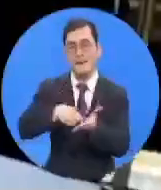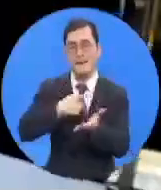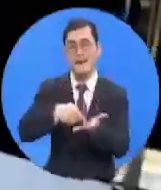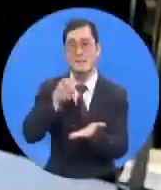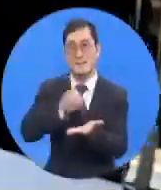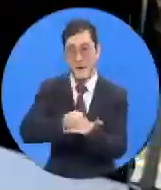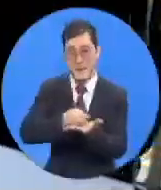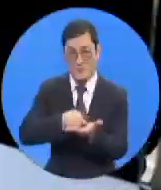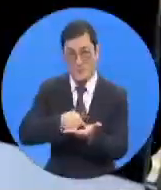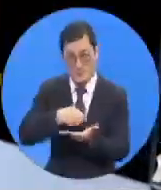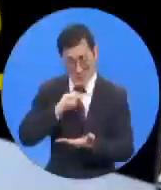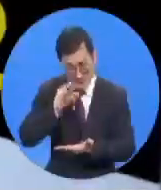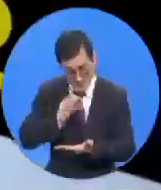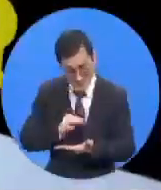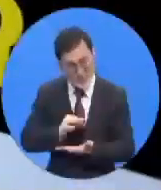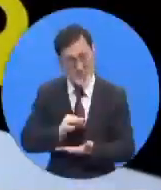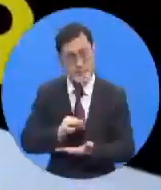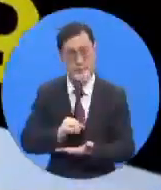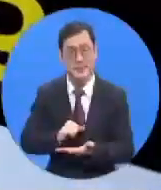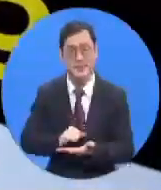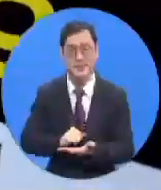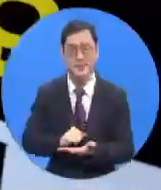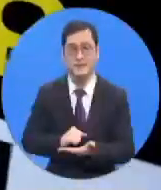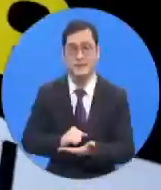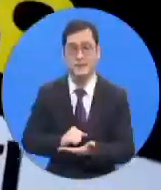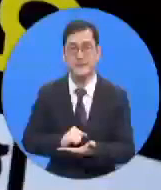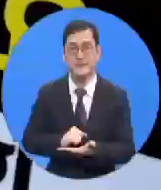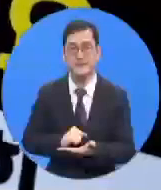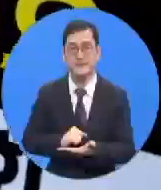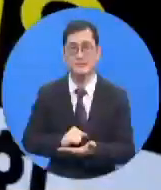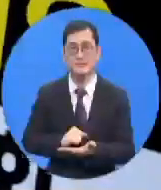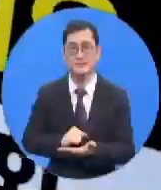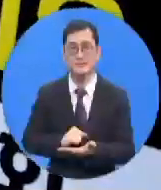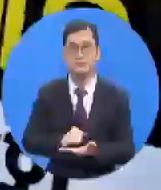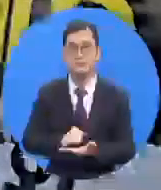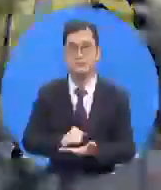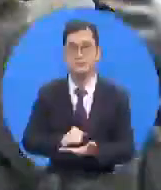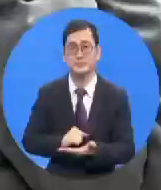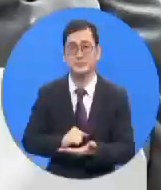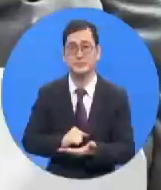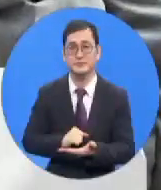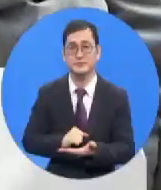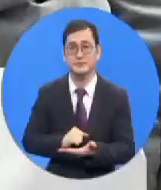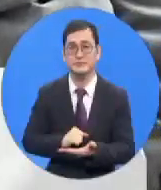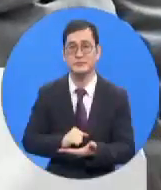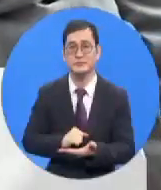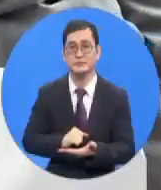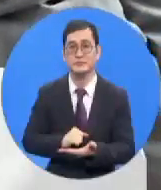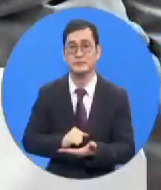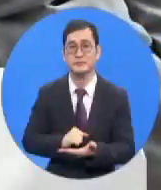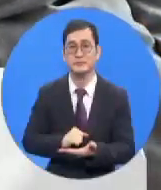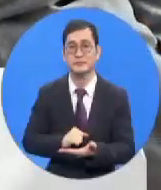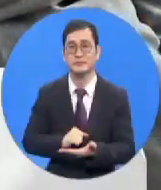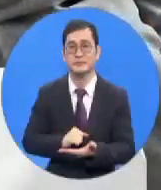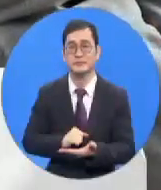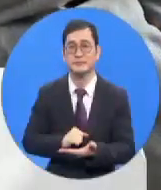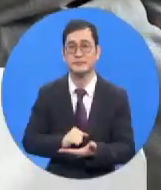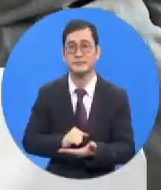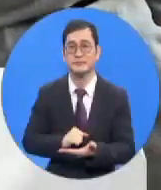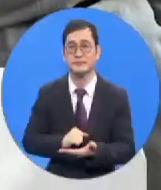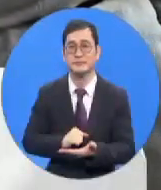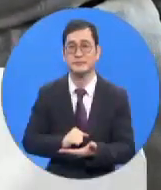국가배상법에 보면 어떻게 규정이 되어 있냐면, 사실은 국가가 스스로 법인, 뭐, 이렇게 자체로 일하는 건 아니지